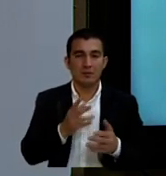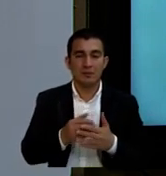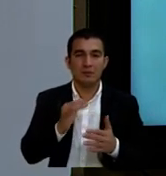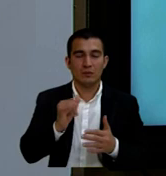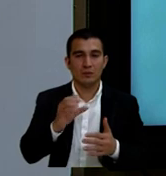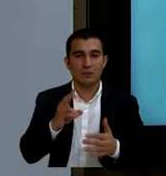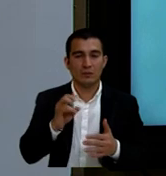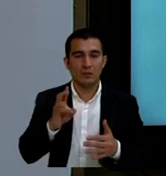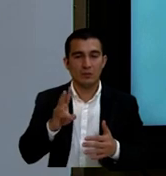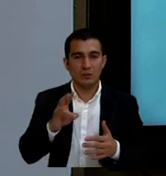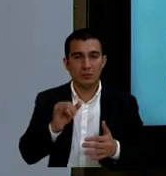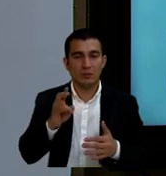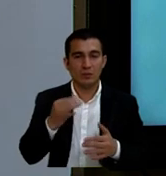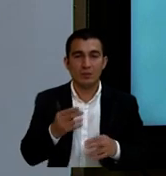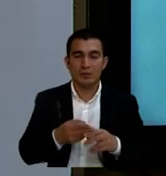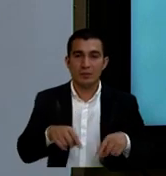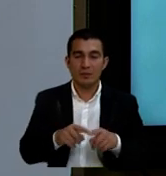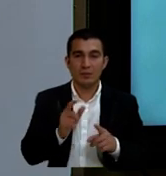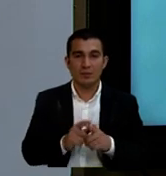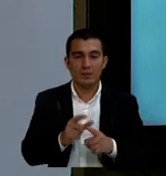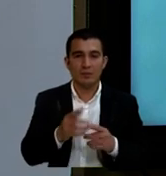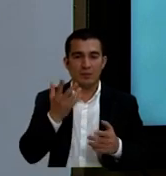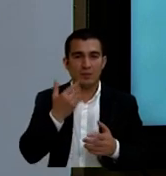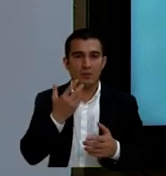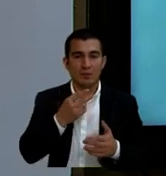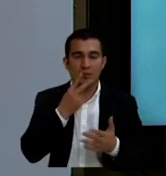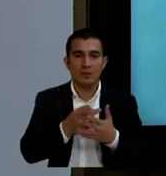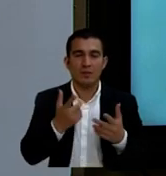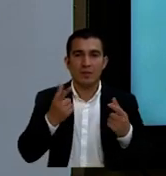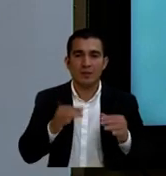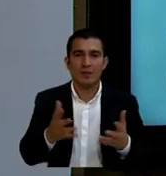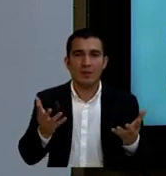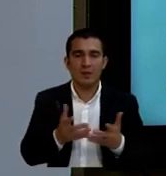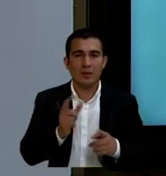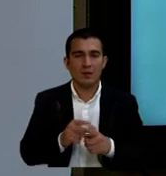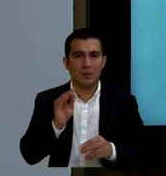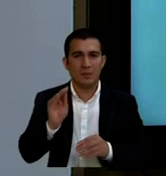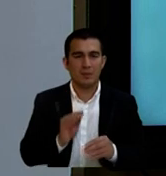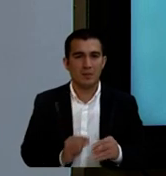me'yorlar, har bir o'sha tuzgan gapingizni qayerda qanday ishlatishni bilish.